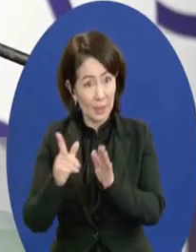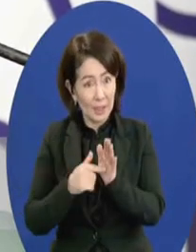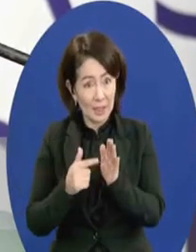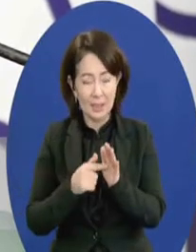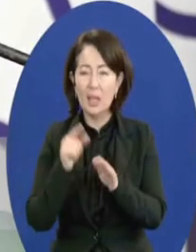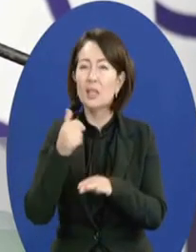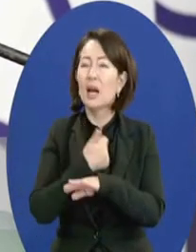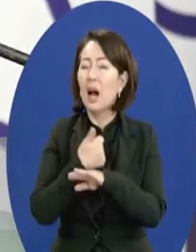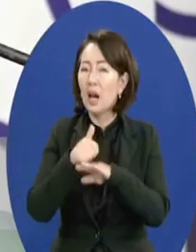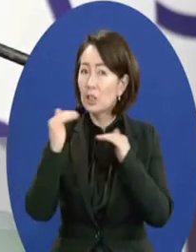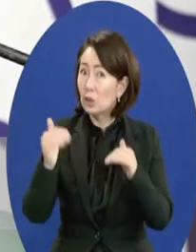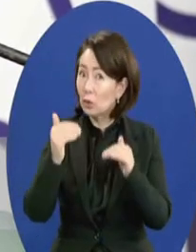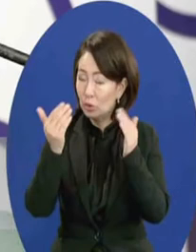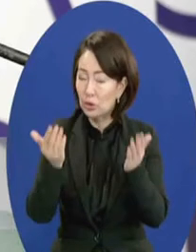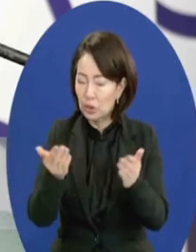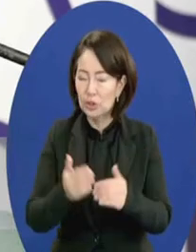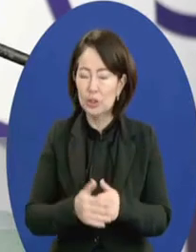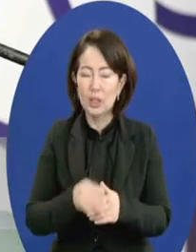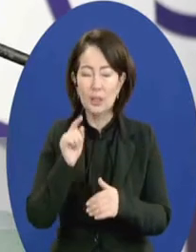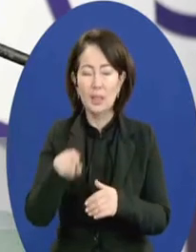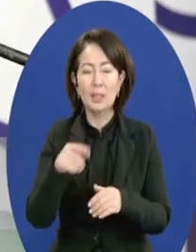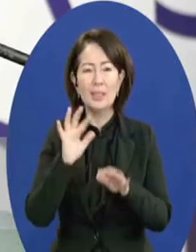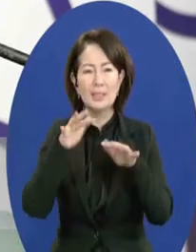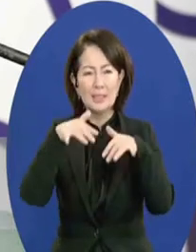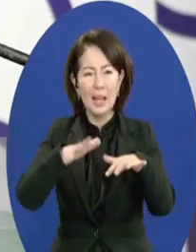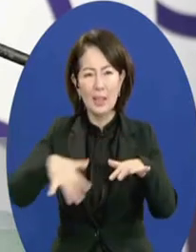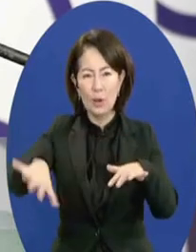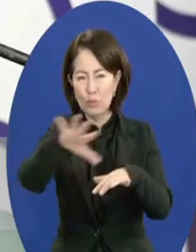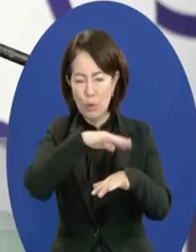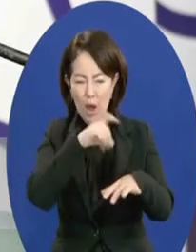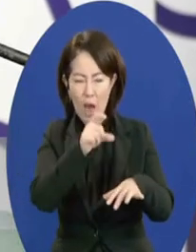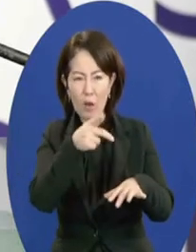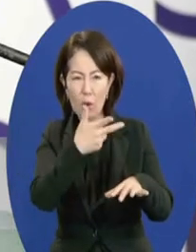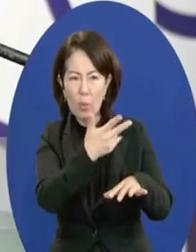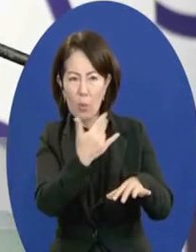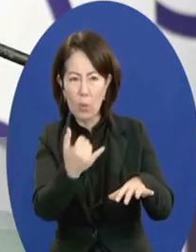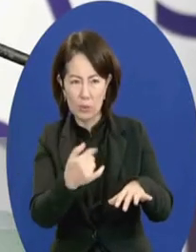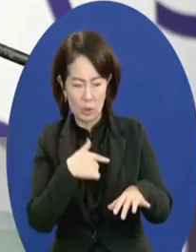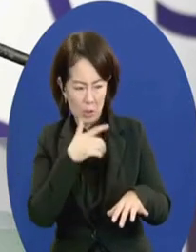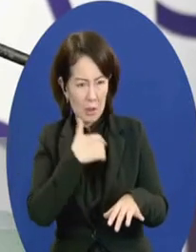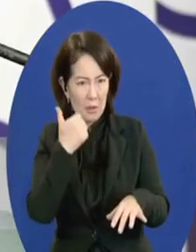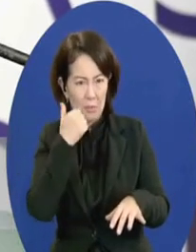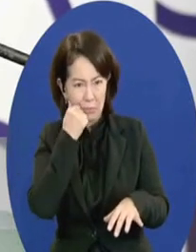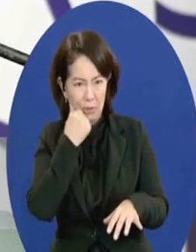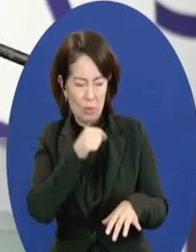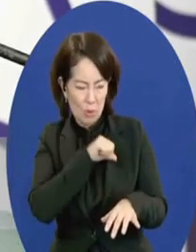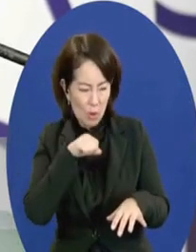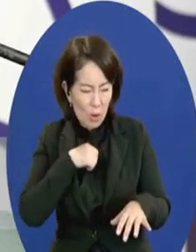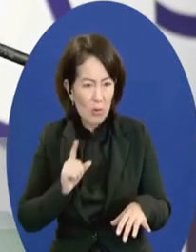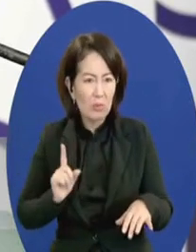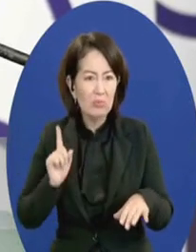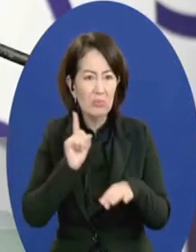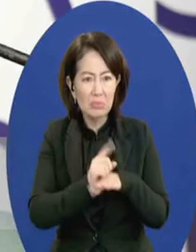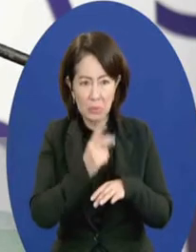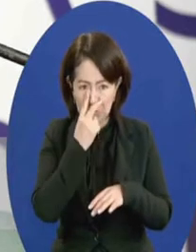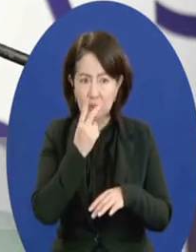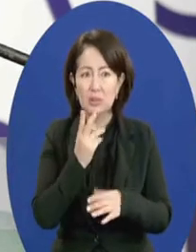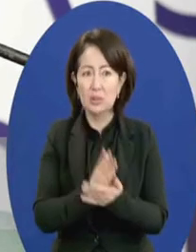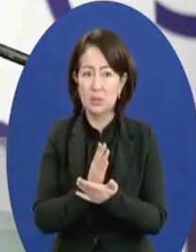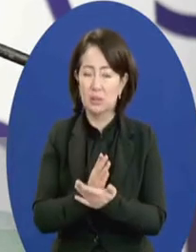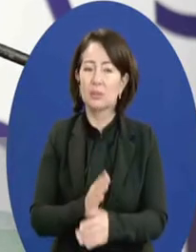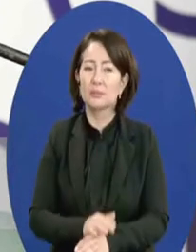тийм ээ. Тэртээд аялал жуулчлал хөгжиж байгаа. Энэ далайгийн маань экологийн байдал муудж байгаа юм байна шүү. Би өөрөө одоо өөрийн биеэр явж